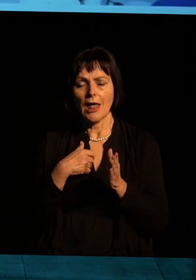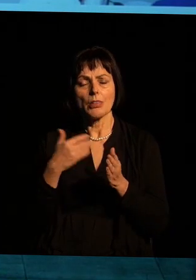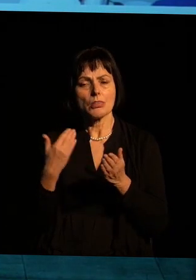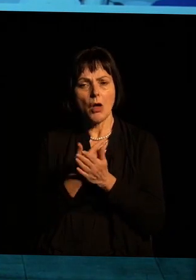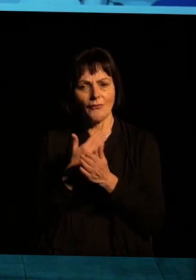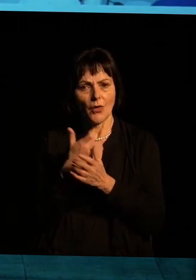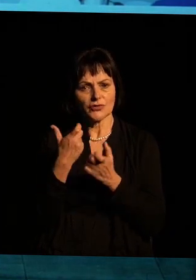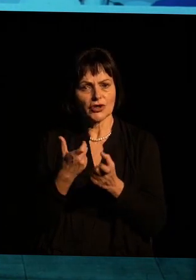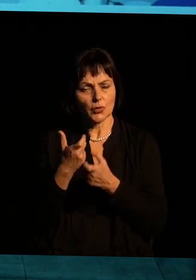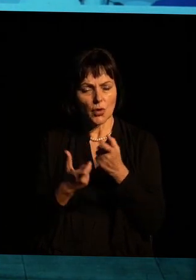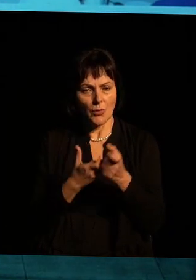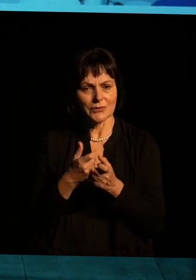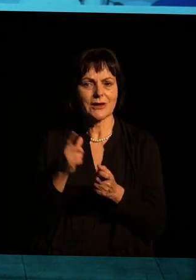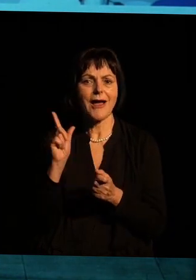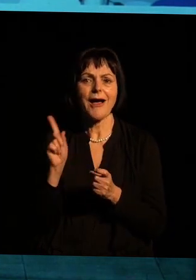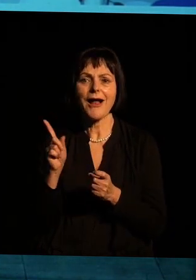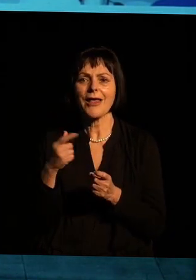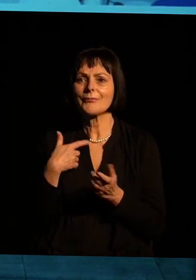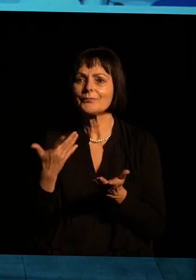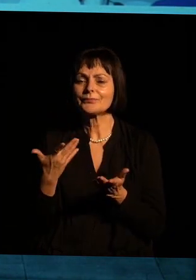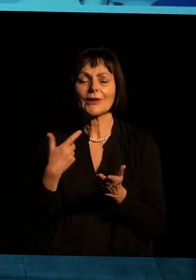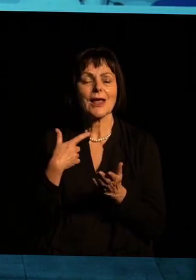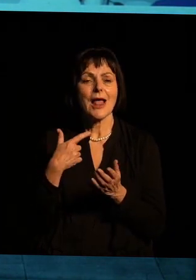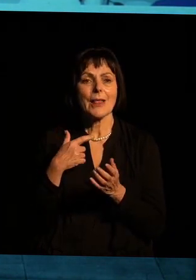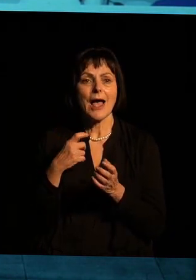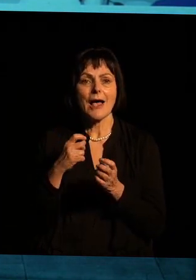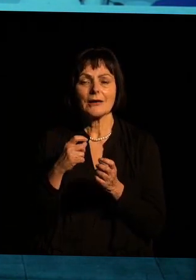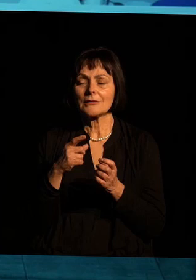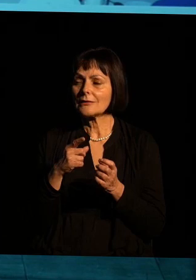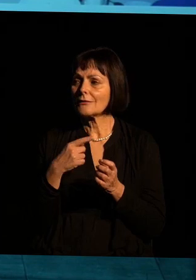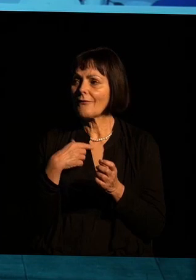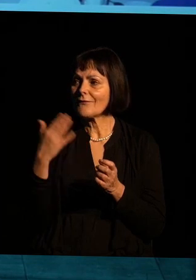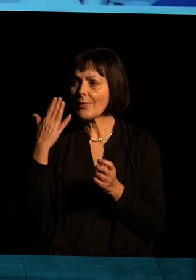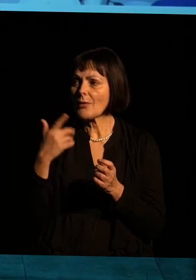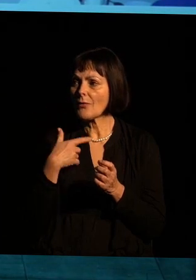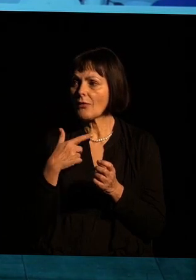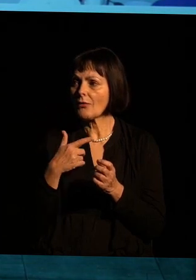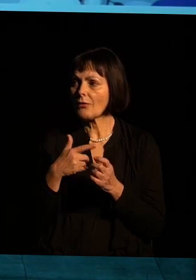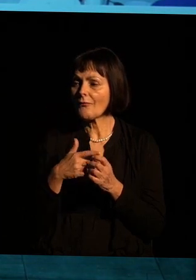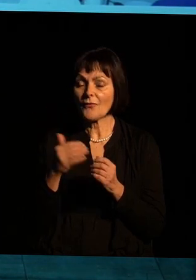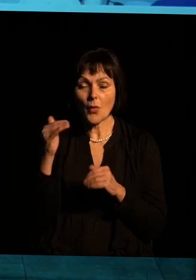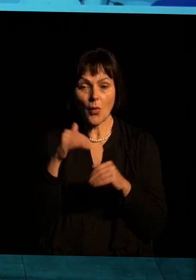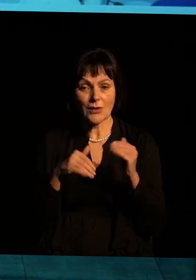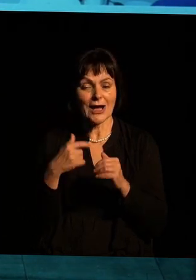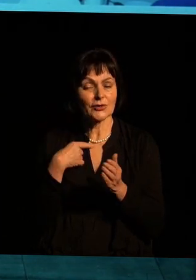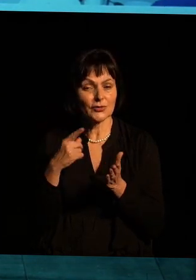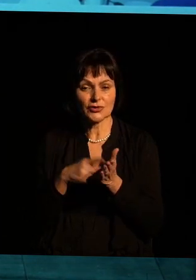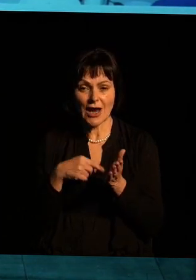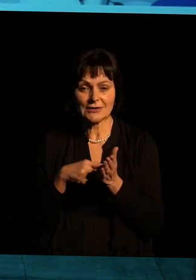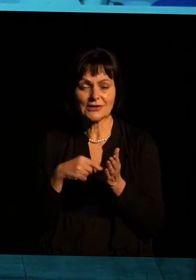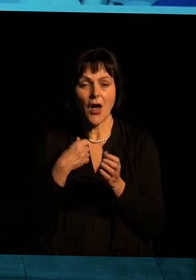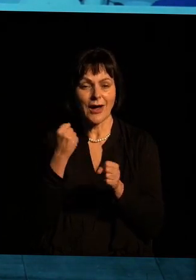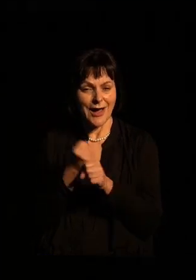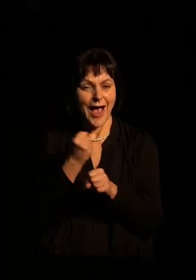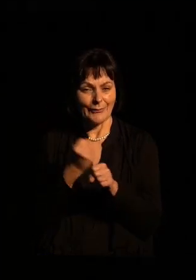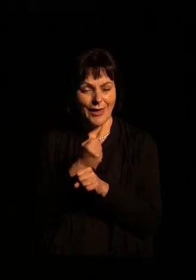nową chcieli robić, no ale w pewnym momencie na którymś z wyciągu, wiadomo, w takich górach to często są kruche